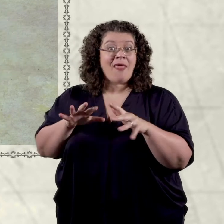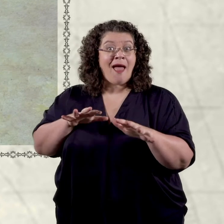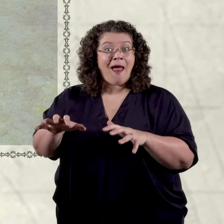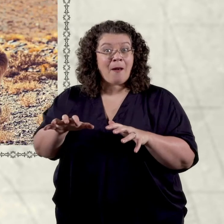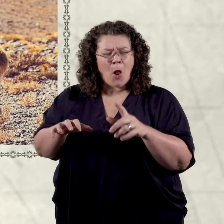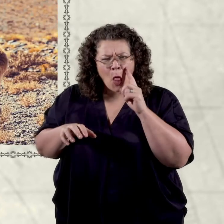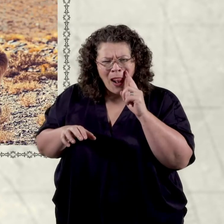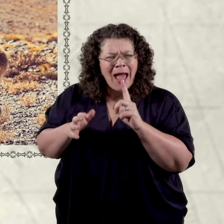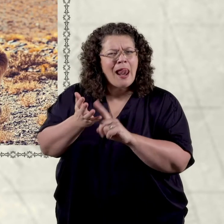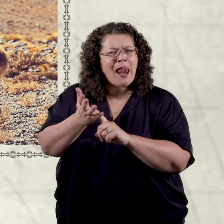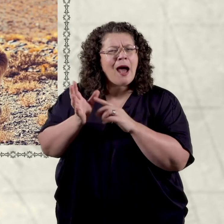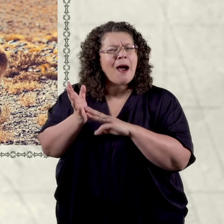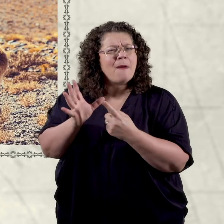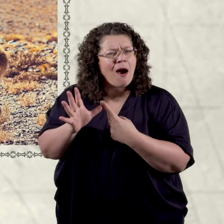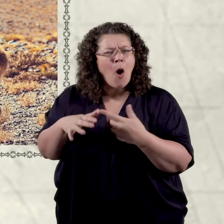hela'r anifail yma.